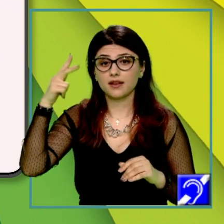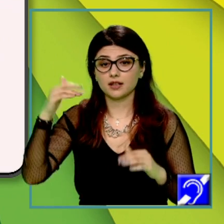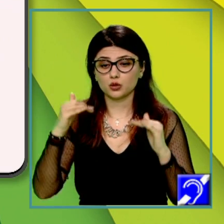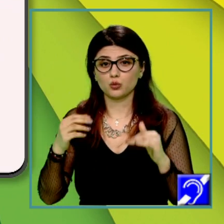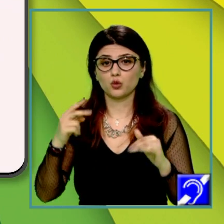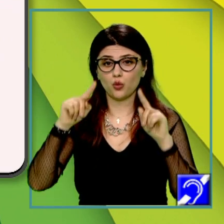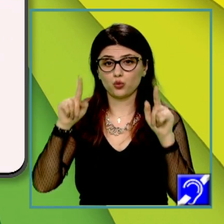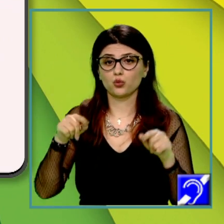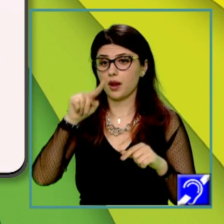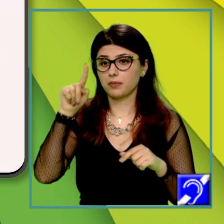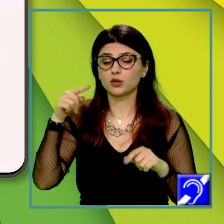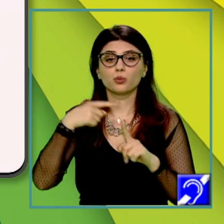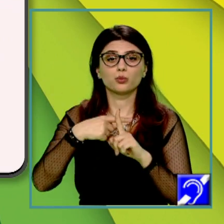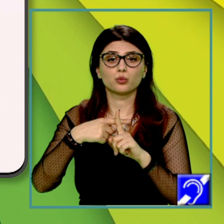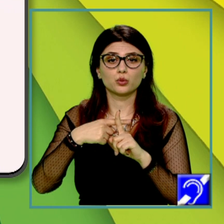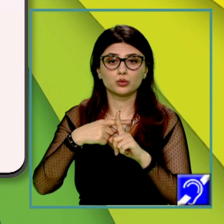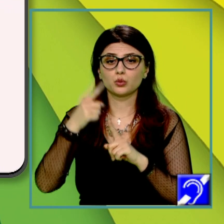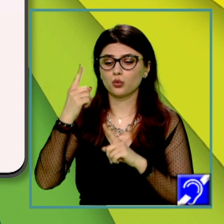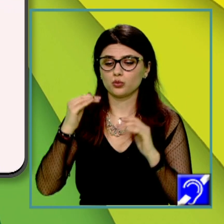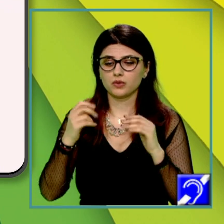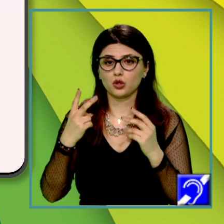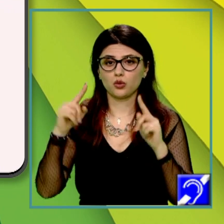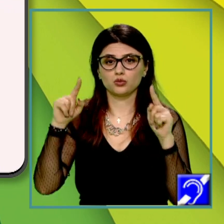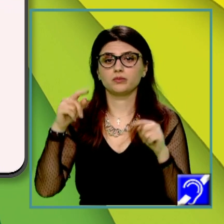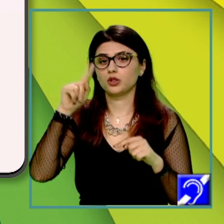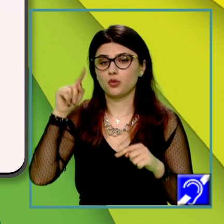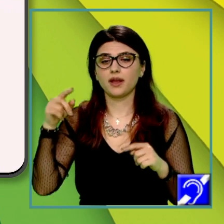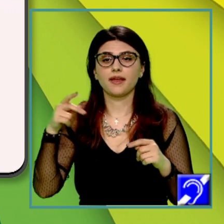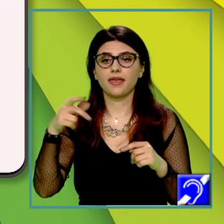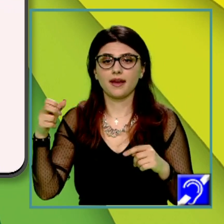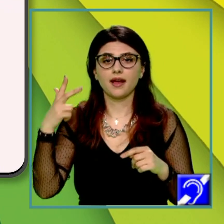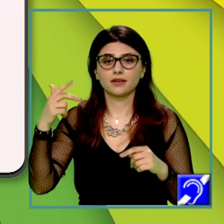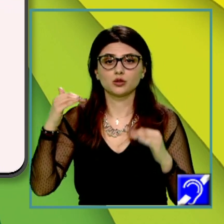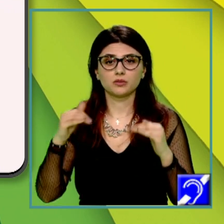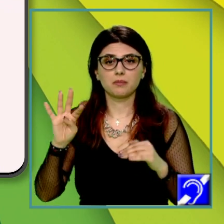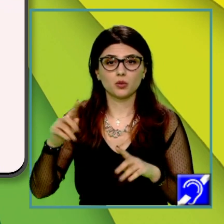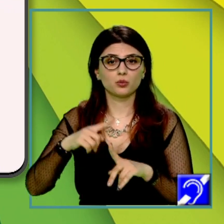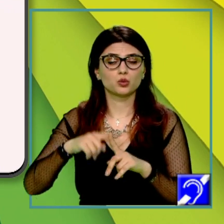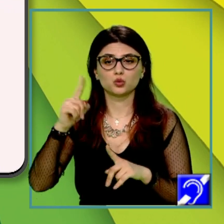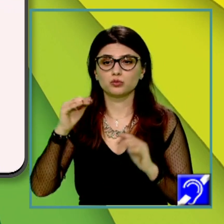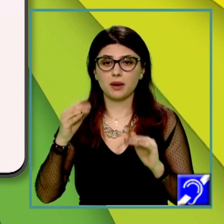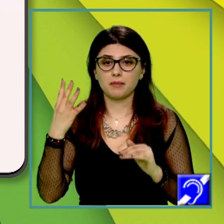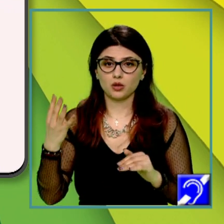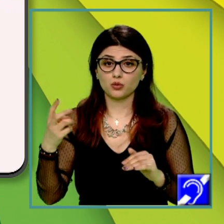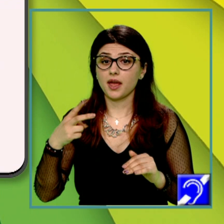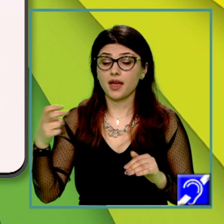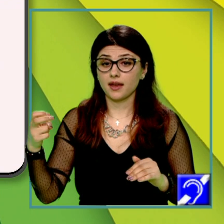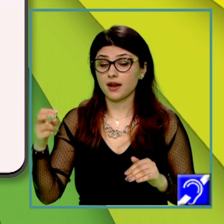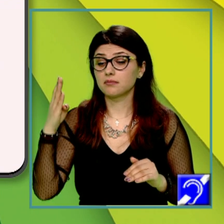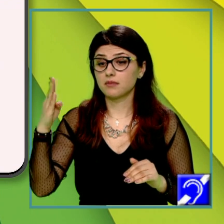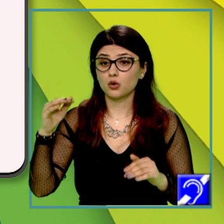totul la pătrat plus 1 supra 2 totul la pătrat egal cu 3 supra 4 plus 1 supra 4